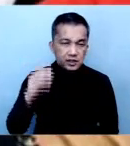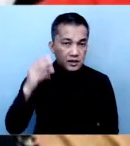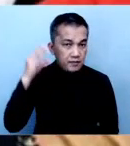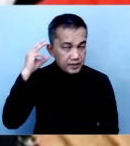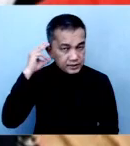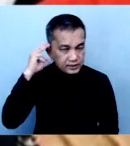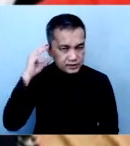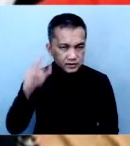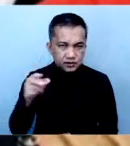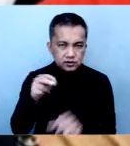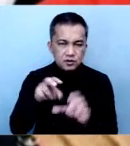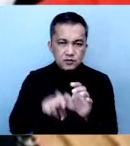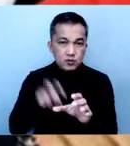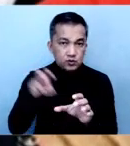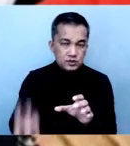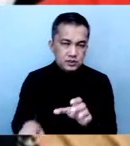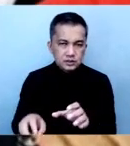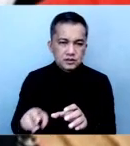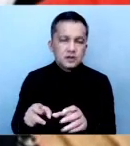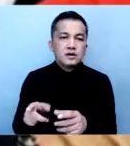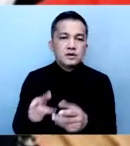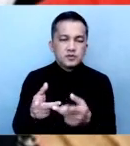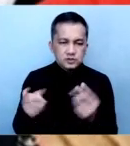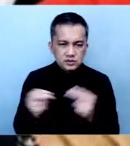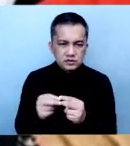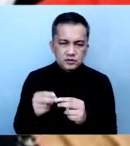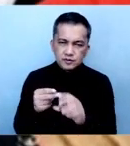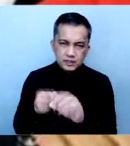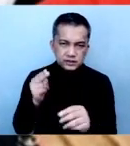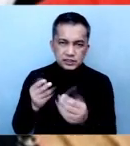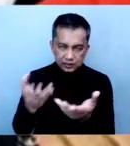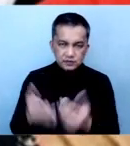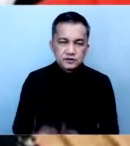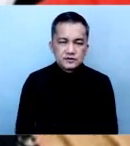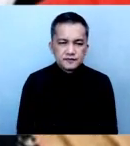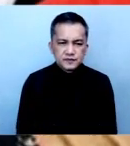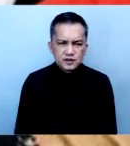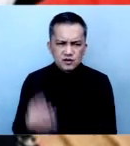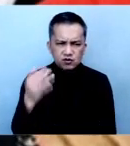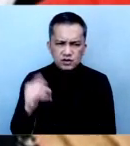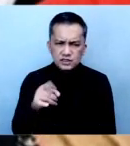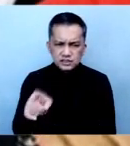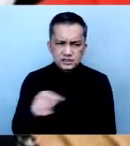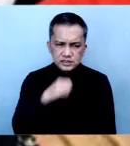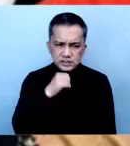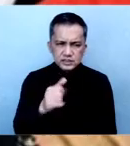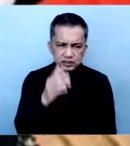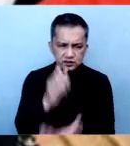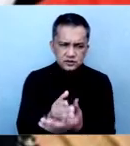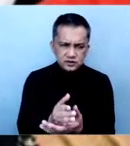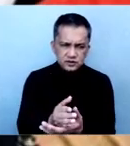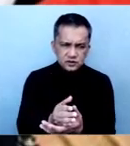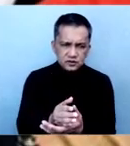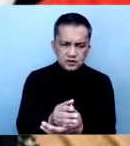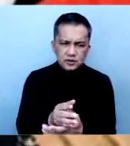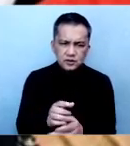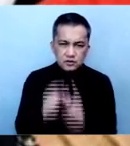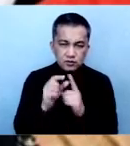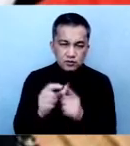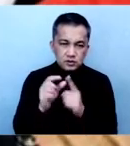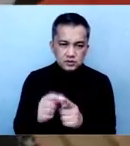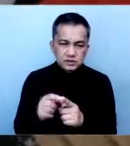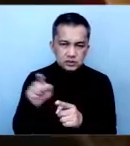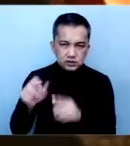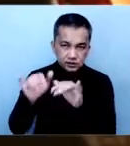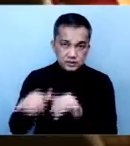bumaba na kayo sa posisyon mag-resign na kayo sapagkat hindi hihinto ang tinig na ito habang nar